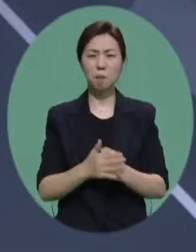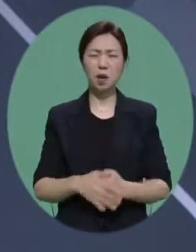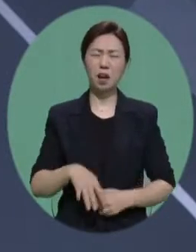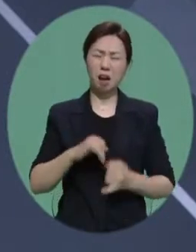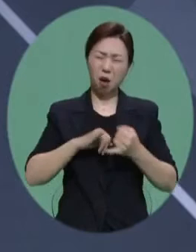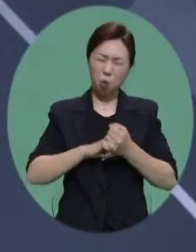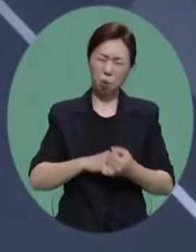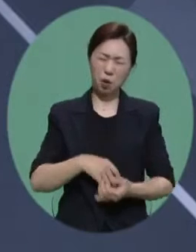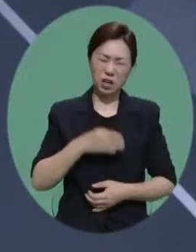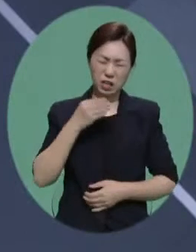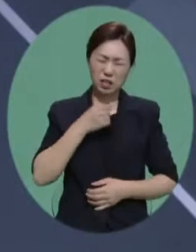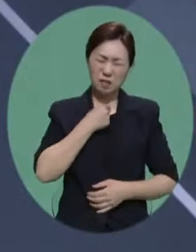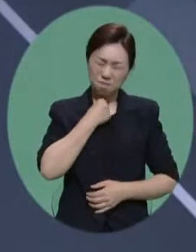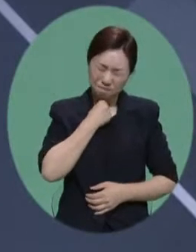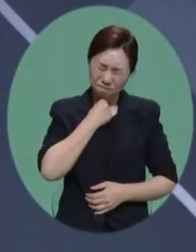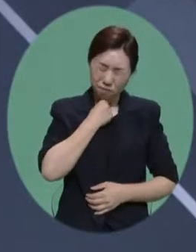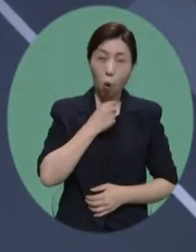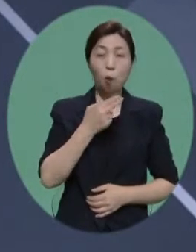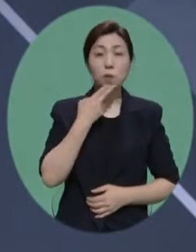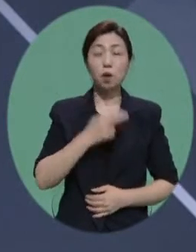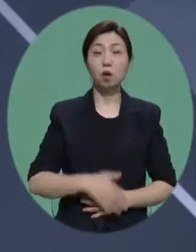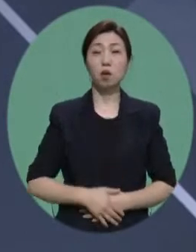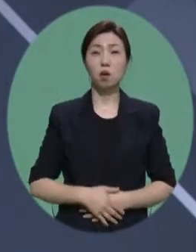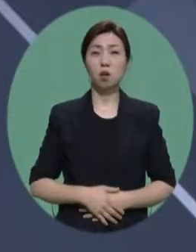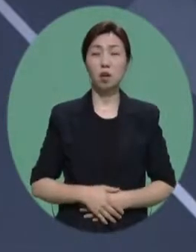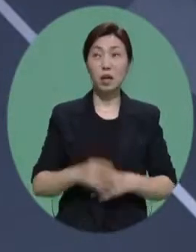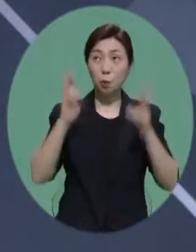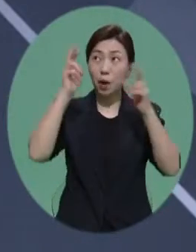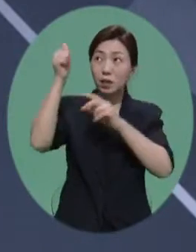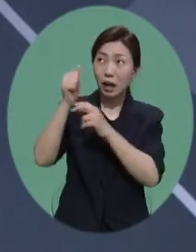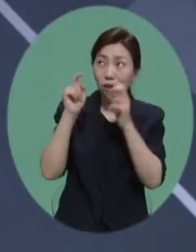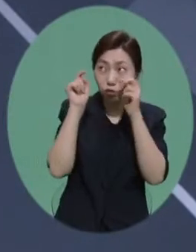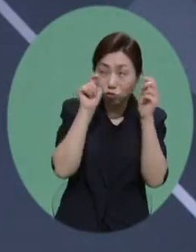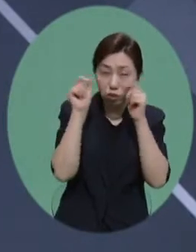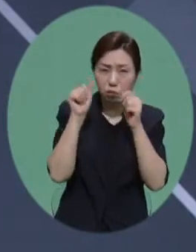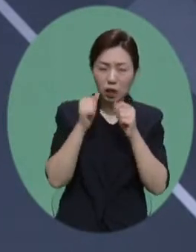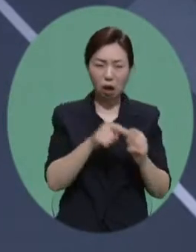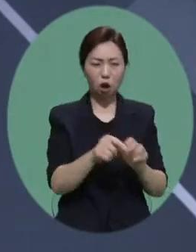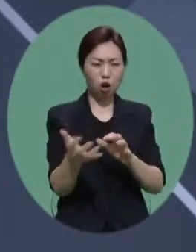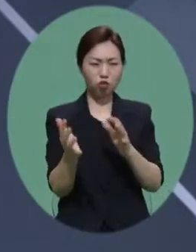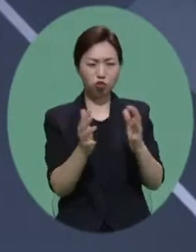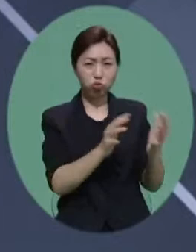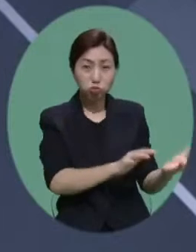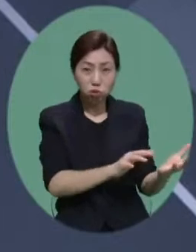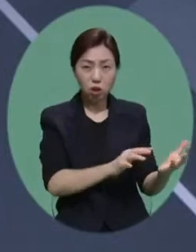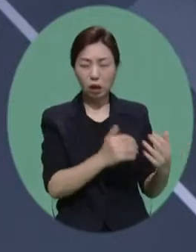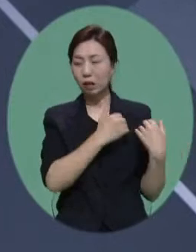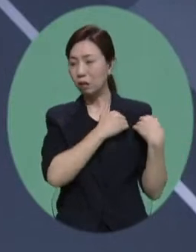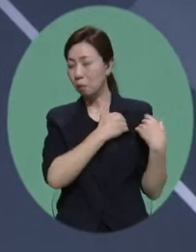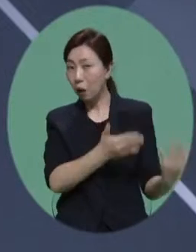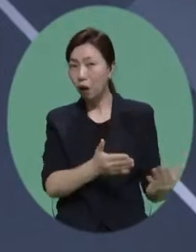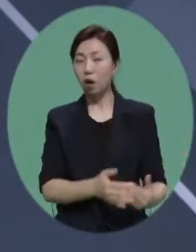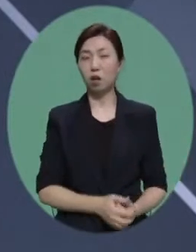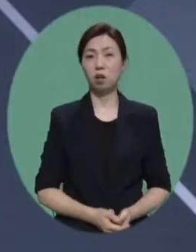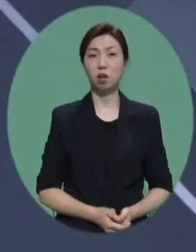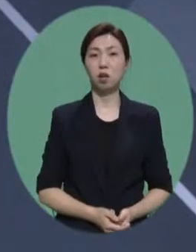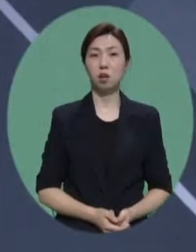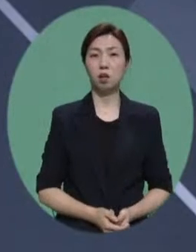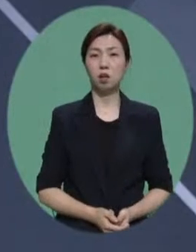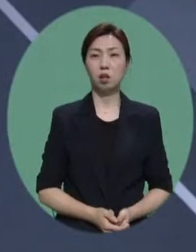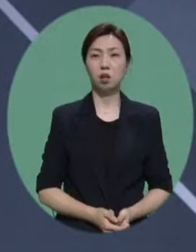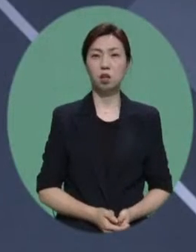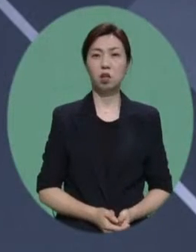들 어 눈치 봐가면서 죽음의 행렬을 그냥 방치하고 그렇게 하면서 어 지금까지